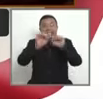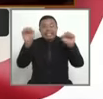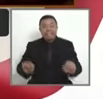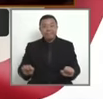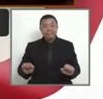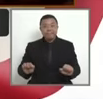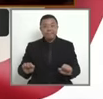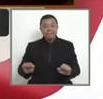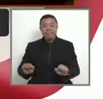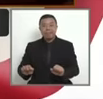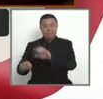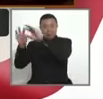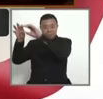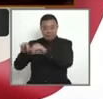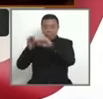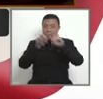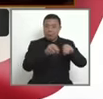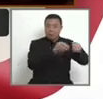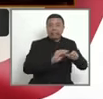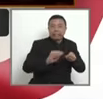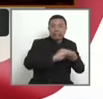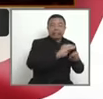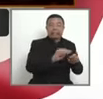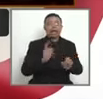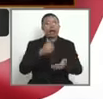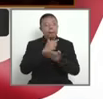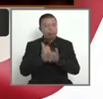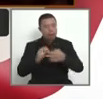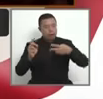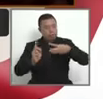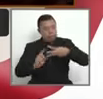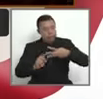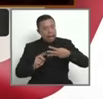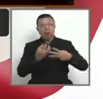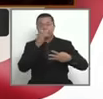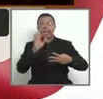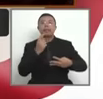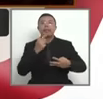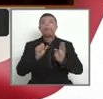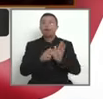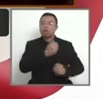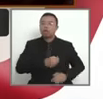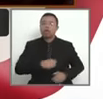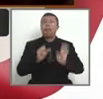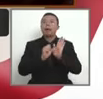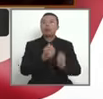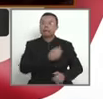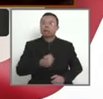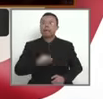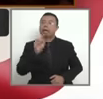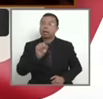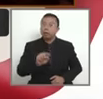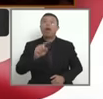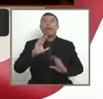ee tugas Jokowi adalah bersifat mengarahkan bersifat mengambil keputusan secara strategik Jadi bukan mengambil porsi